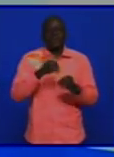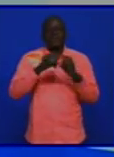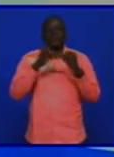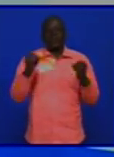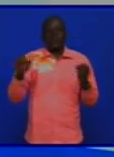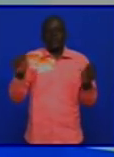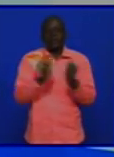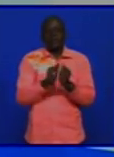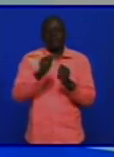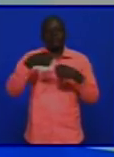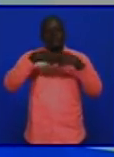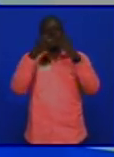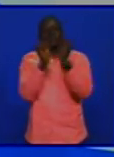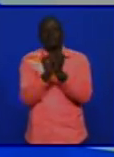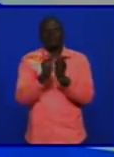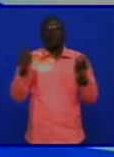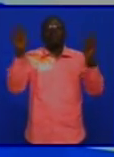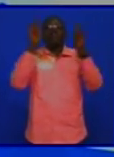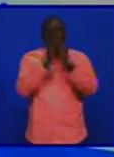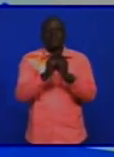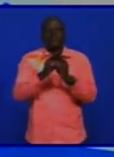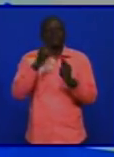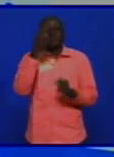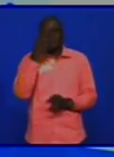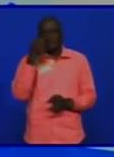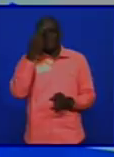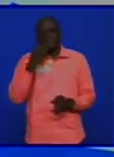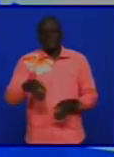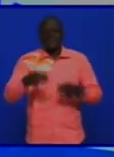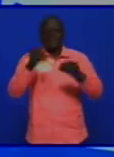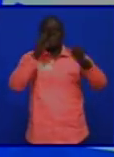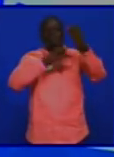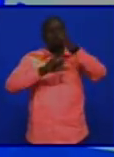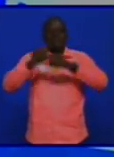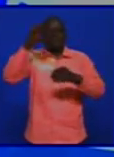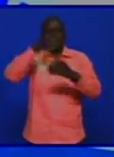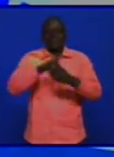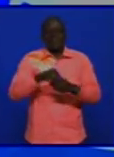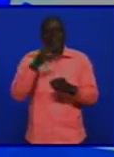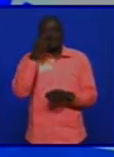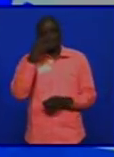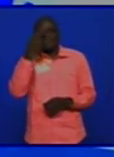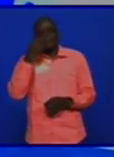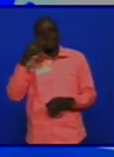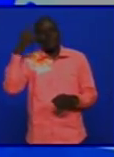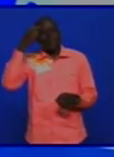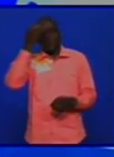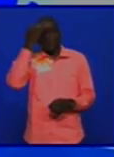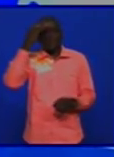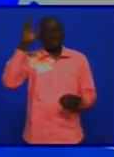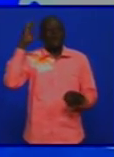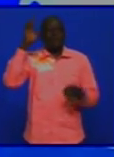troisième édition du camp Vacances Humour qui offre la scène à des humoristes en herbe pour tester leur talent. C'est aussi un